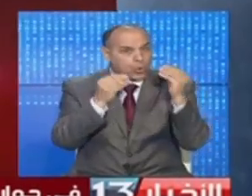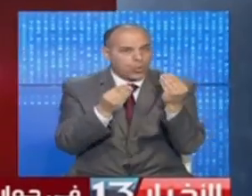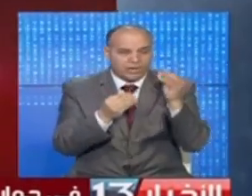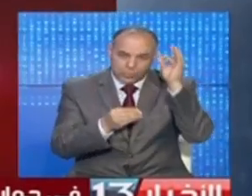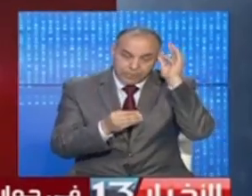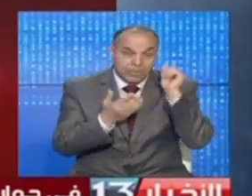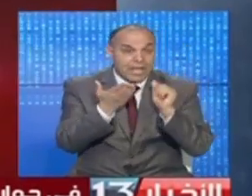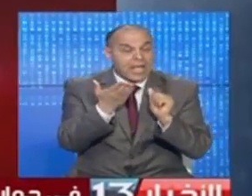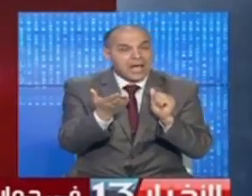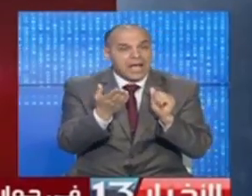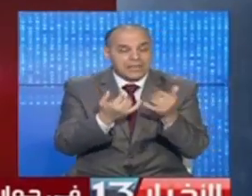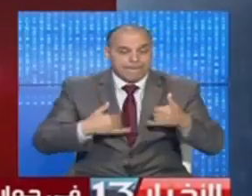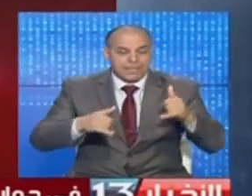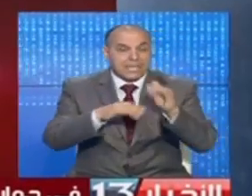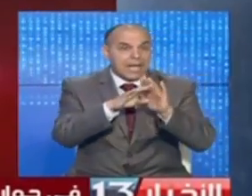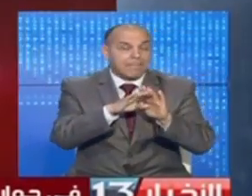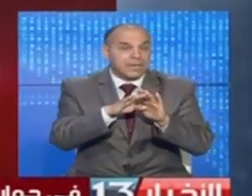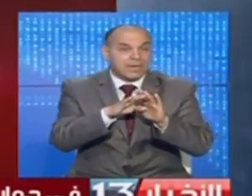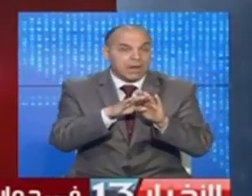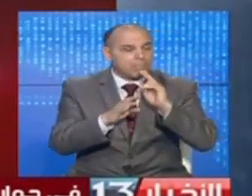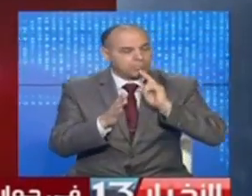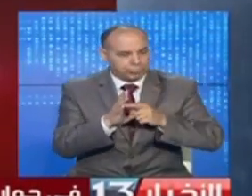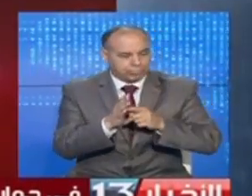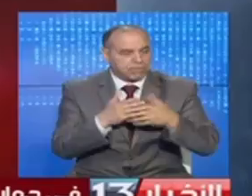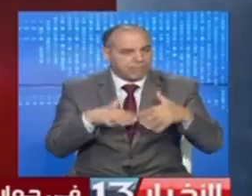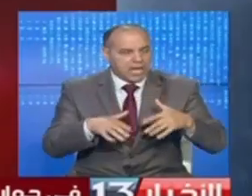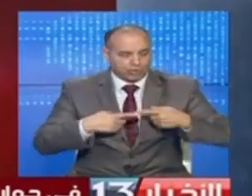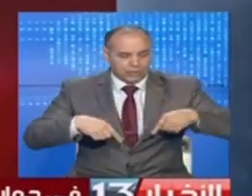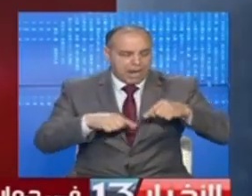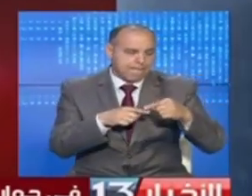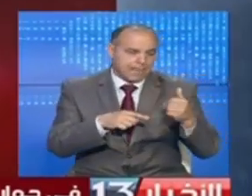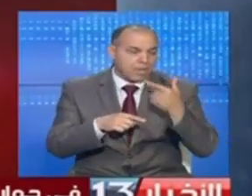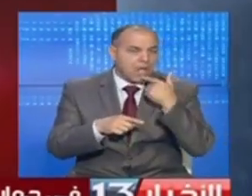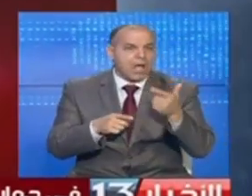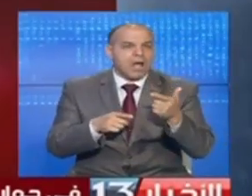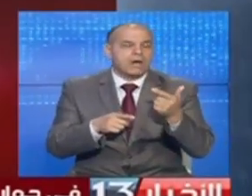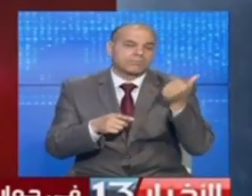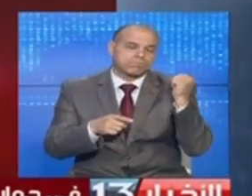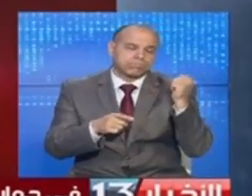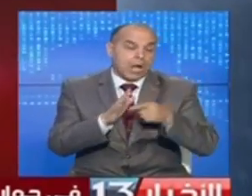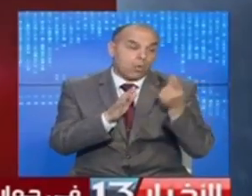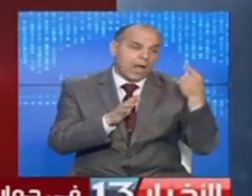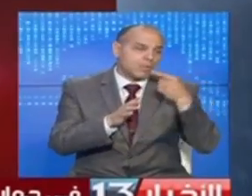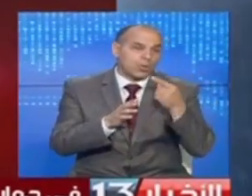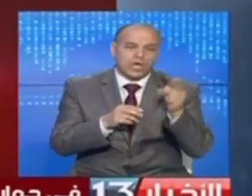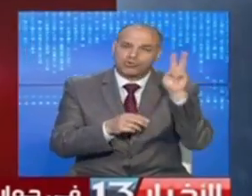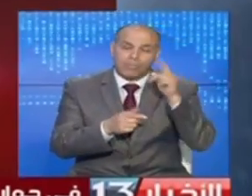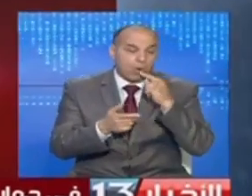بالبلاد. وكان مجلس الأمن القومي قرر في ختام اجتماع عقد مساء أول أمس